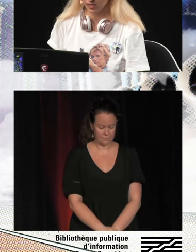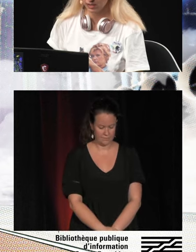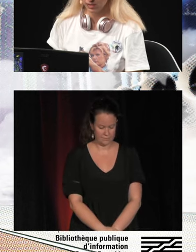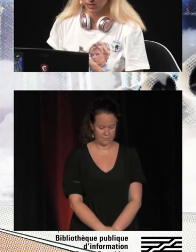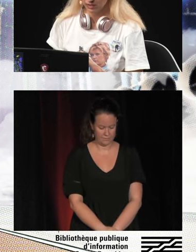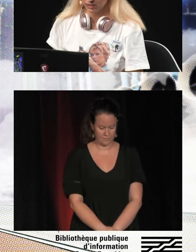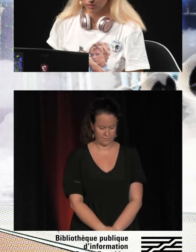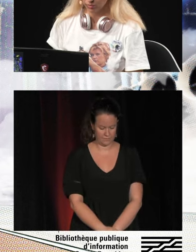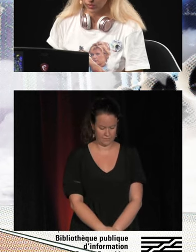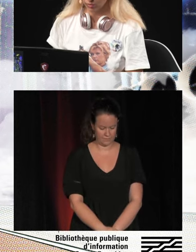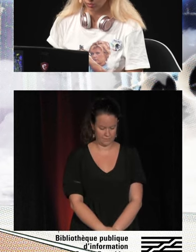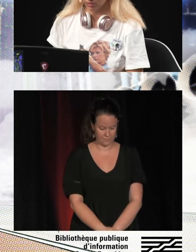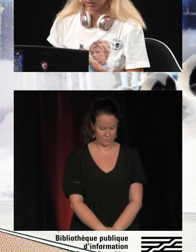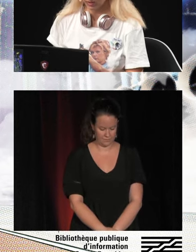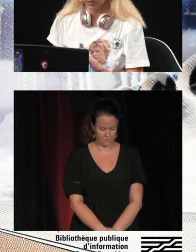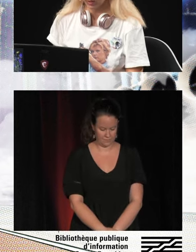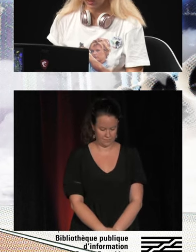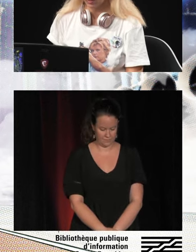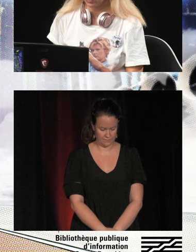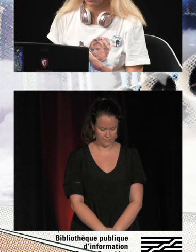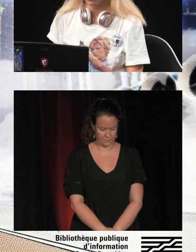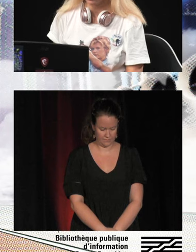Maîtrisé. Tout est sous contrôle.